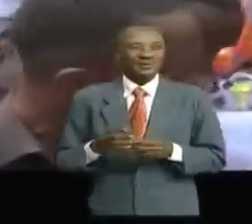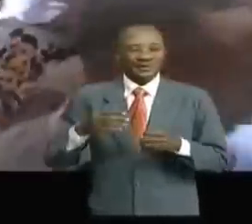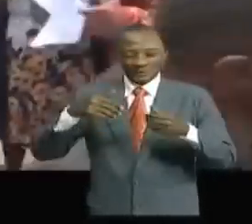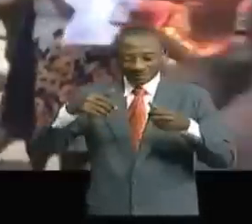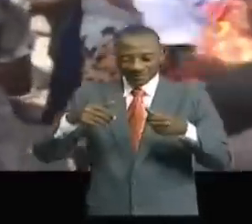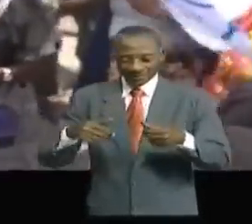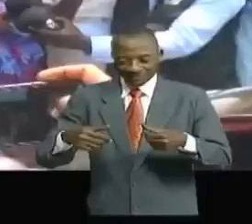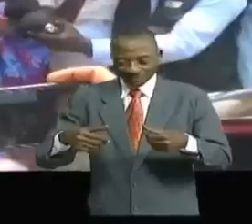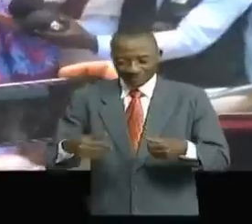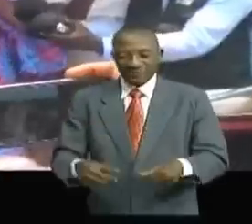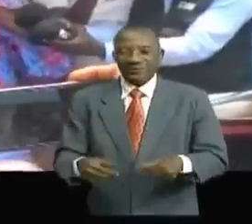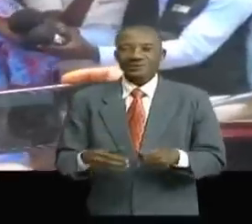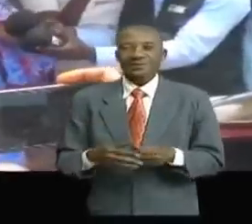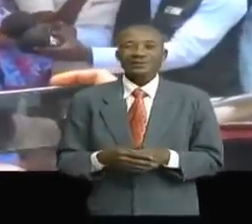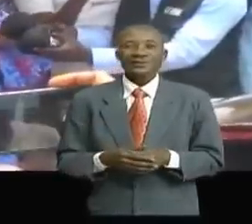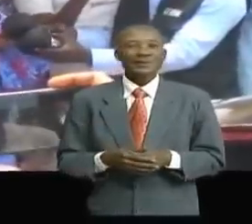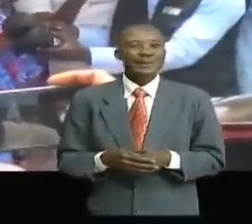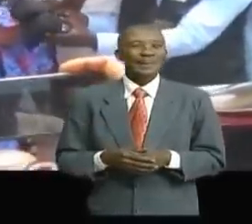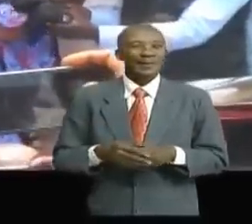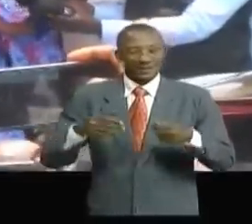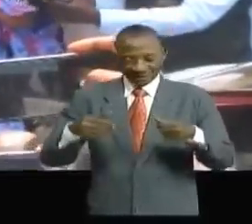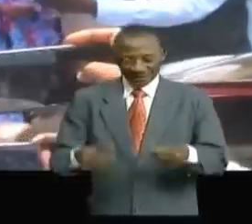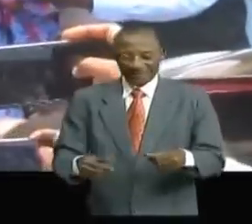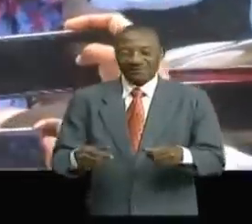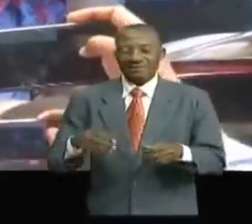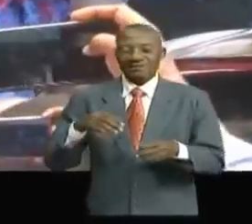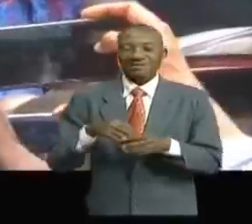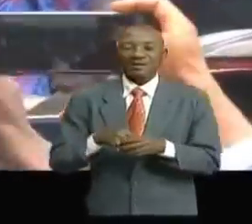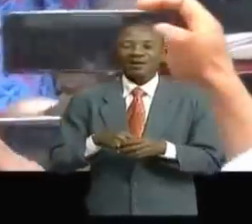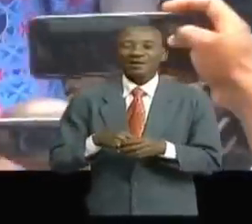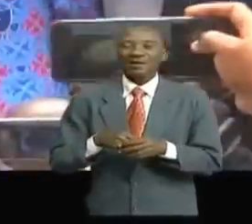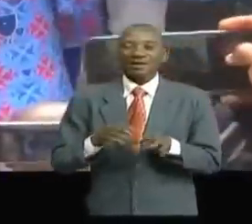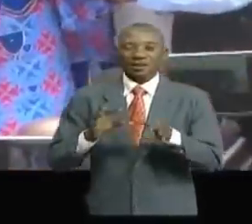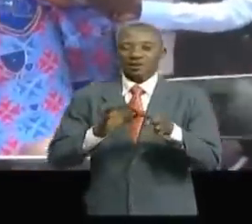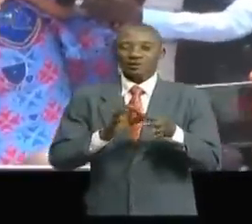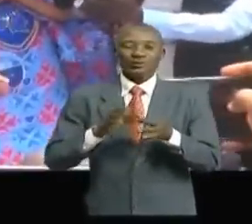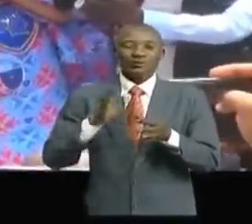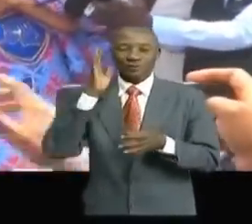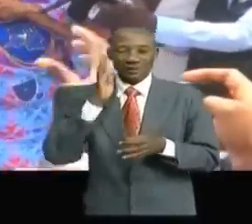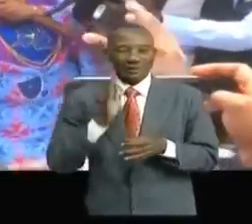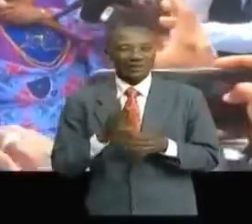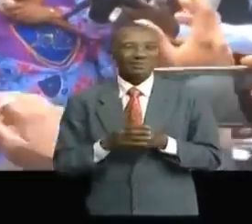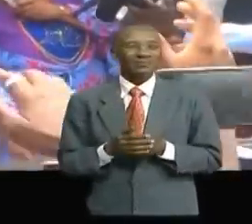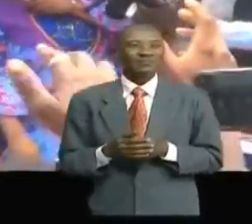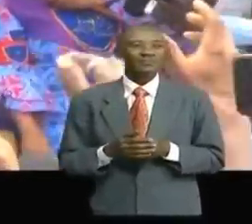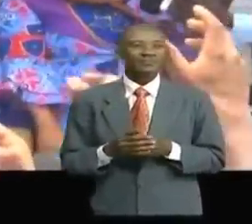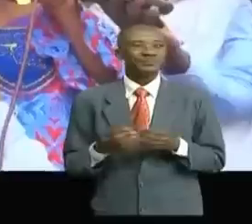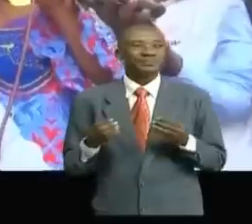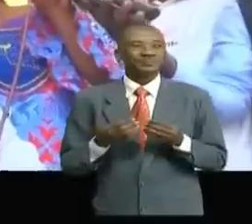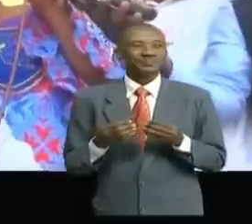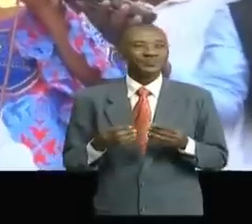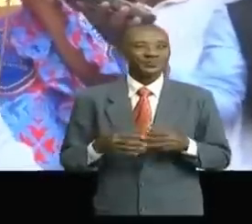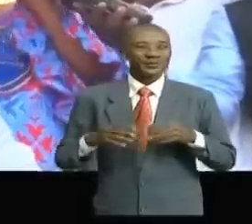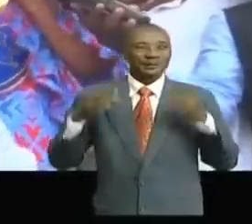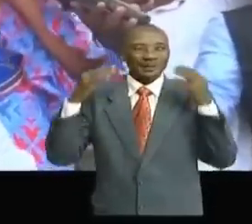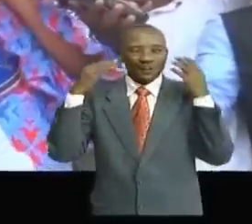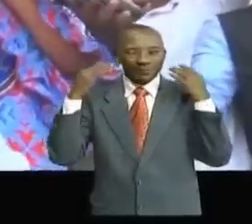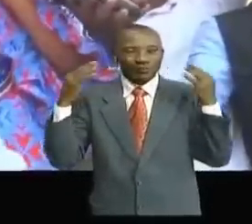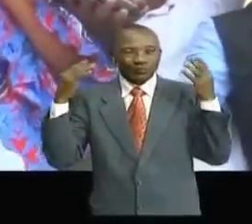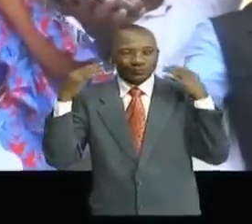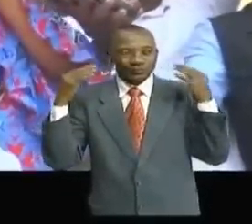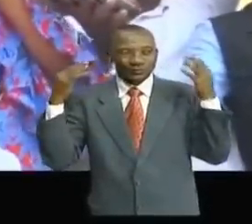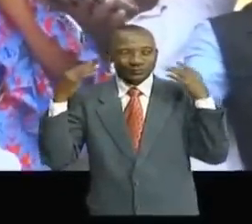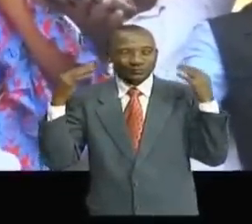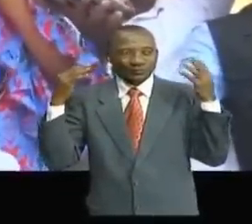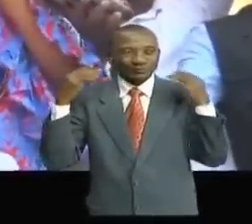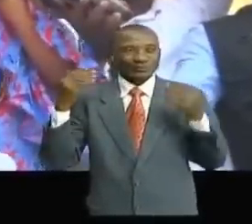reliées ici à Kinshasa par son secrétaire général adjoint en charge de l'implantation, mobilisation et propagande Nadine Boboy,